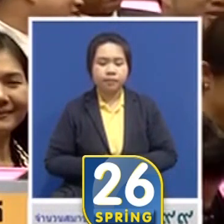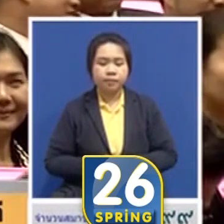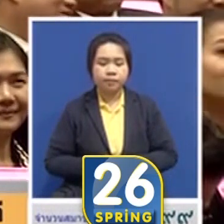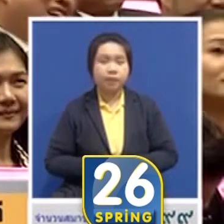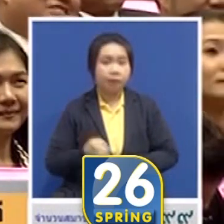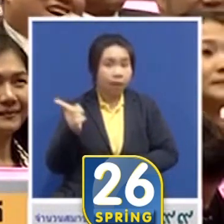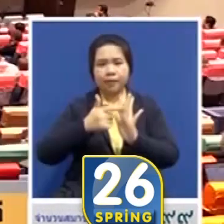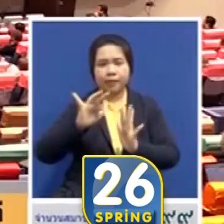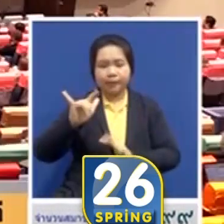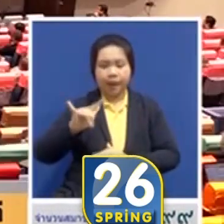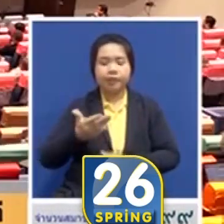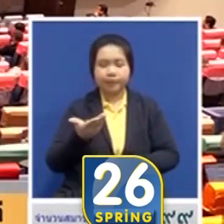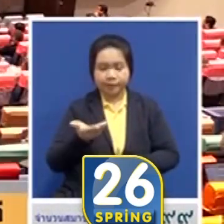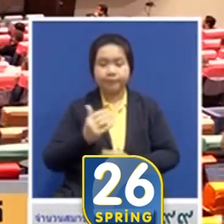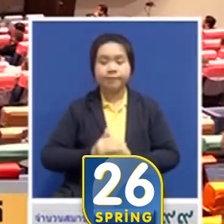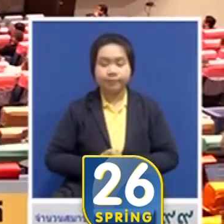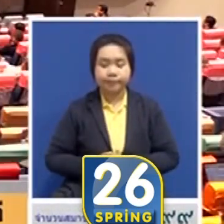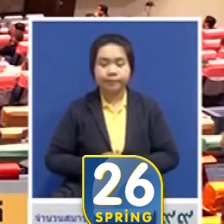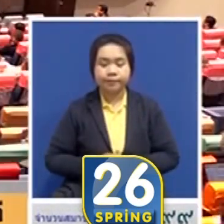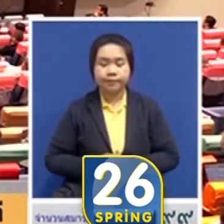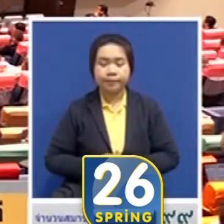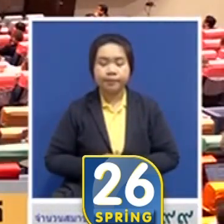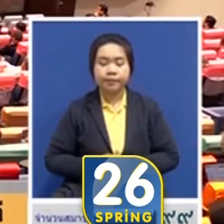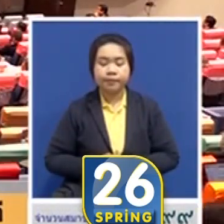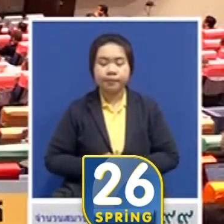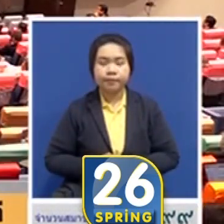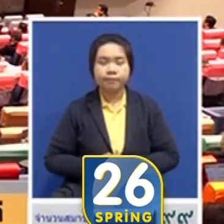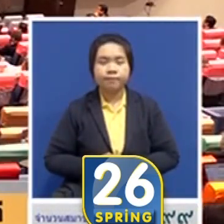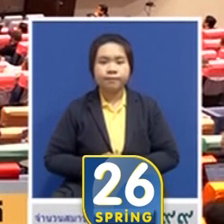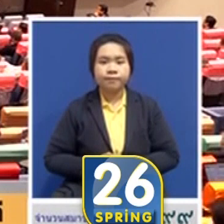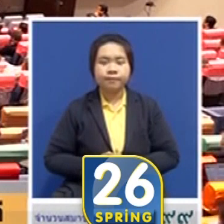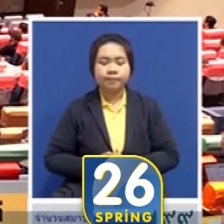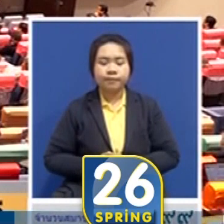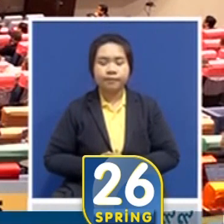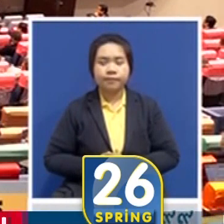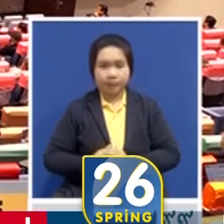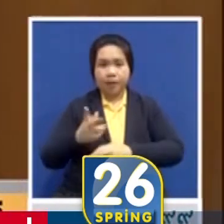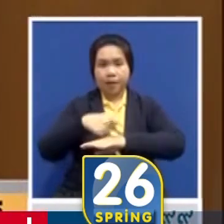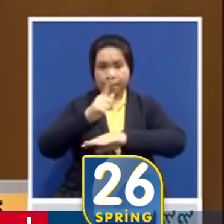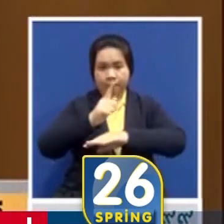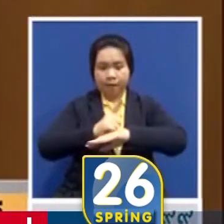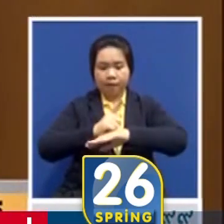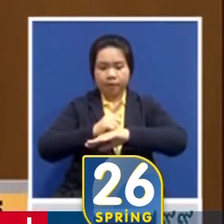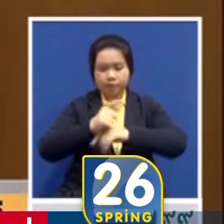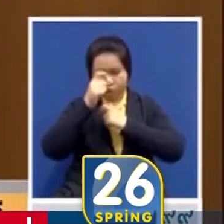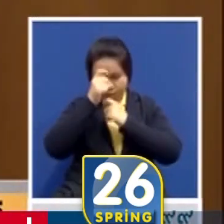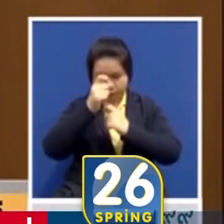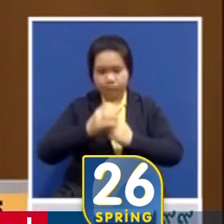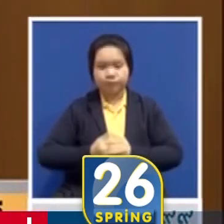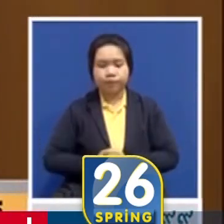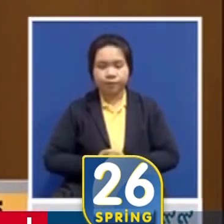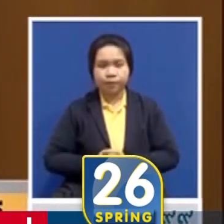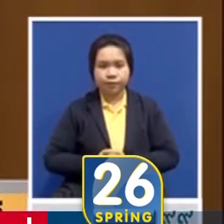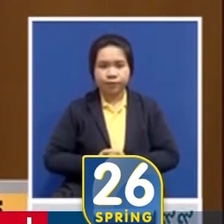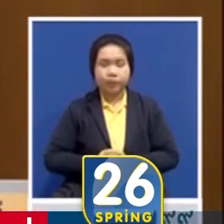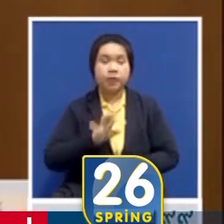านครับ ขณะที่พลเอกชัยชาญก็ชี้แจงต่อที่ประชุมนะครับว่าเรื่องของความรุนแรงในสังคมรัฐบาลให้ความสำคัญและ